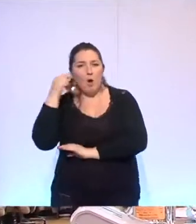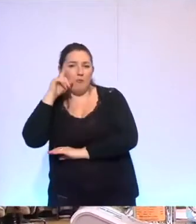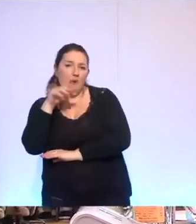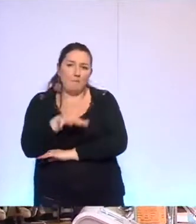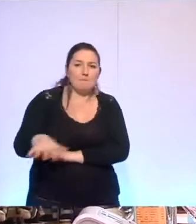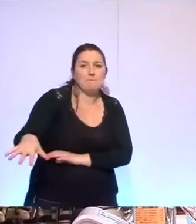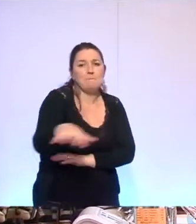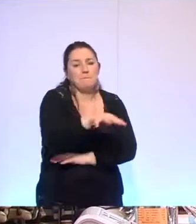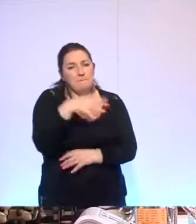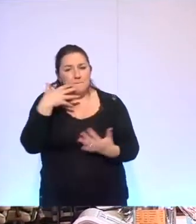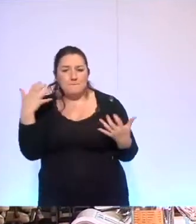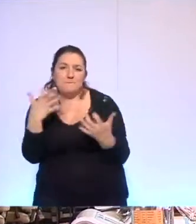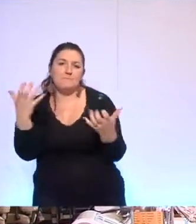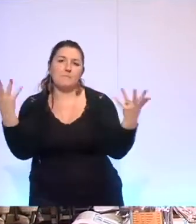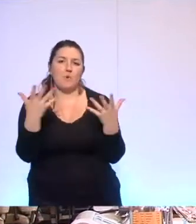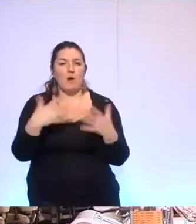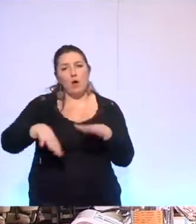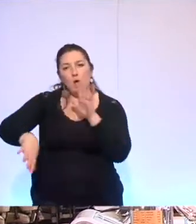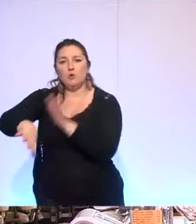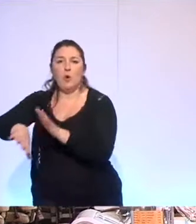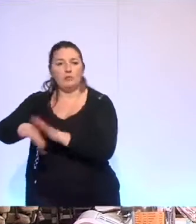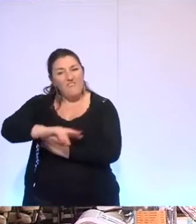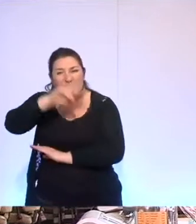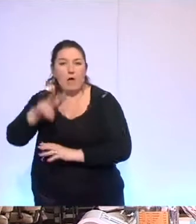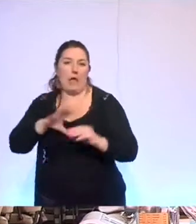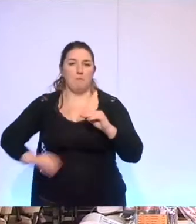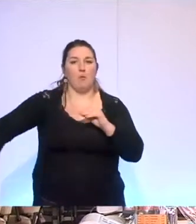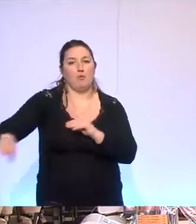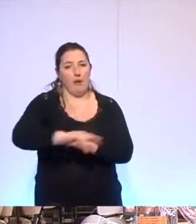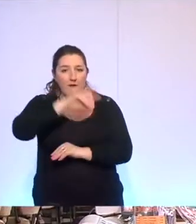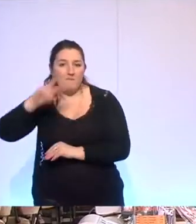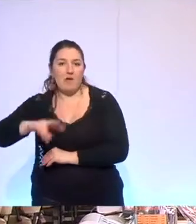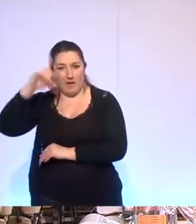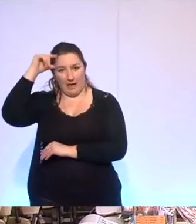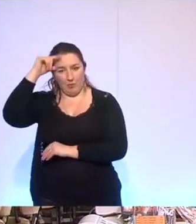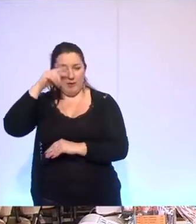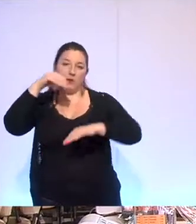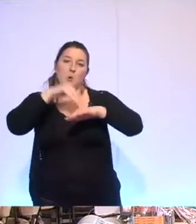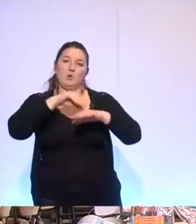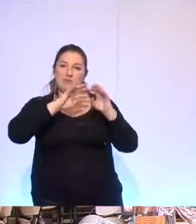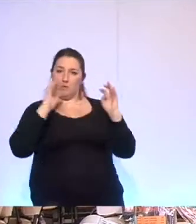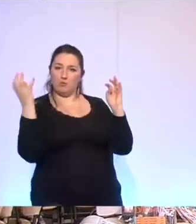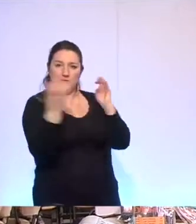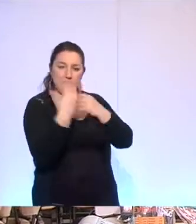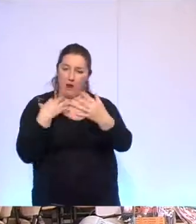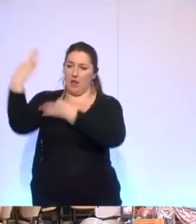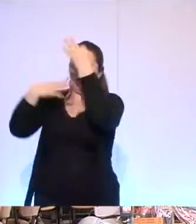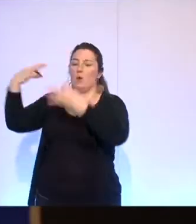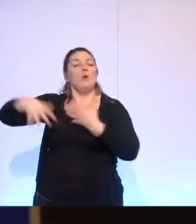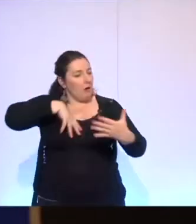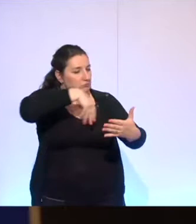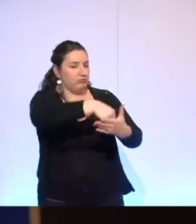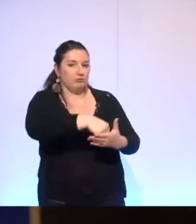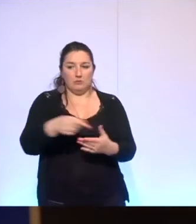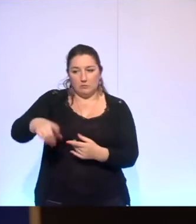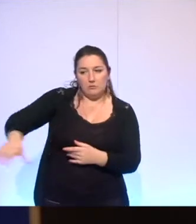effectivement souhaité que la véritable droite populaire et républicaine soit présente au sein de ce conseil municipal. Ils savent que nous